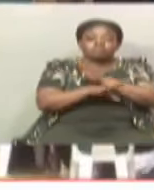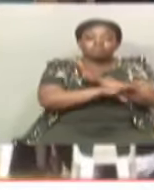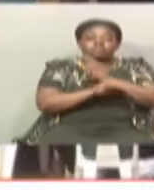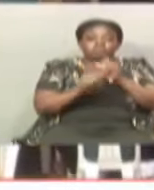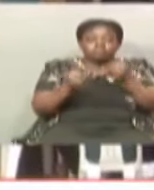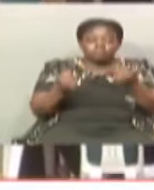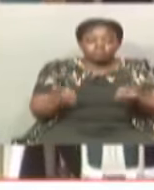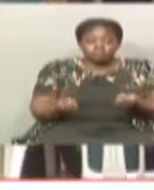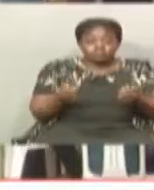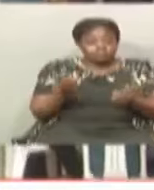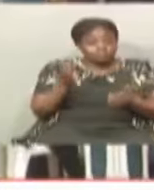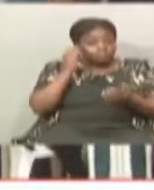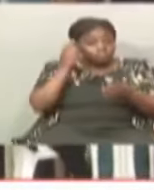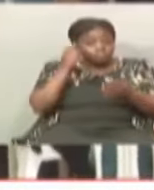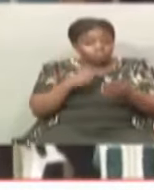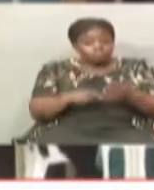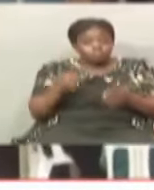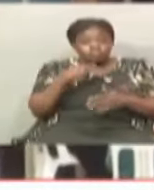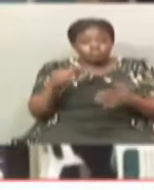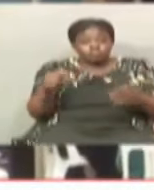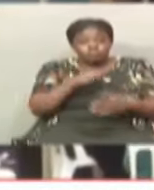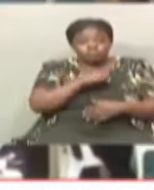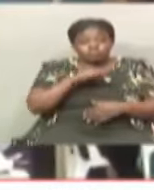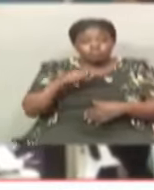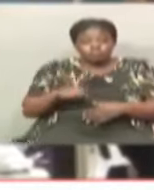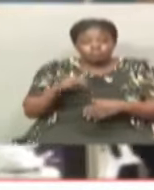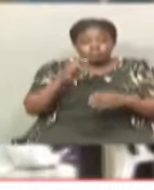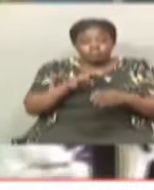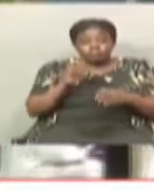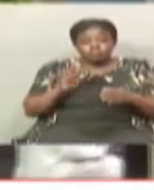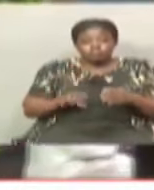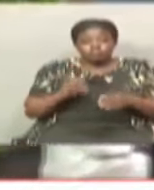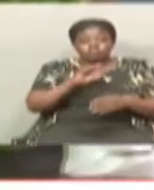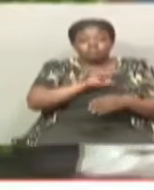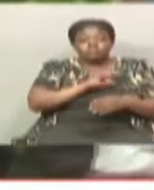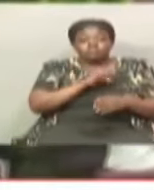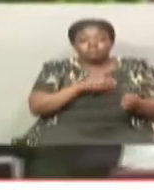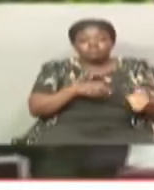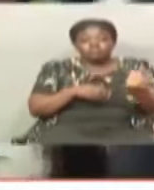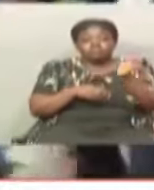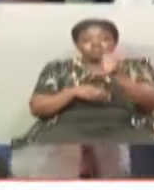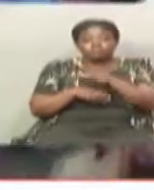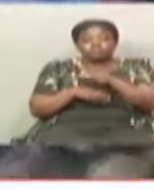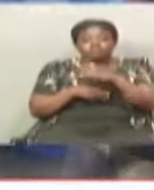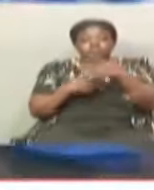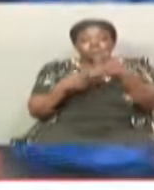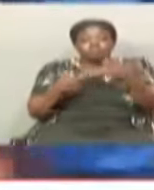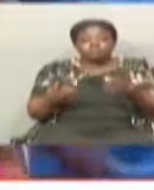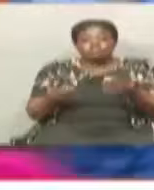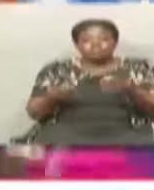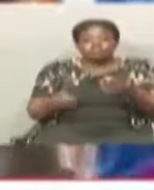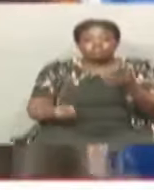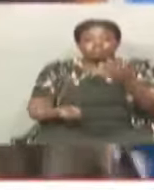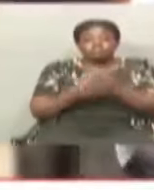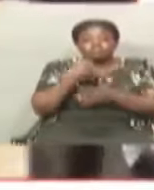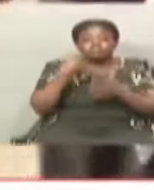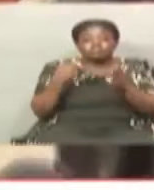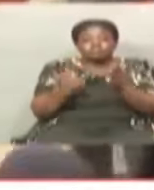Mububbi bwe. Ssentongo oluwulidde bino n'asooka yeekandagga n'ava mu lukiiko ate n'akomeeyo n'adda akola olutalo.